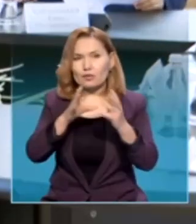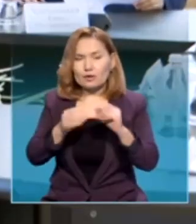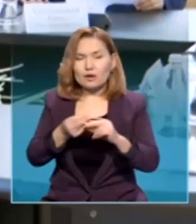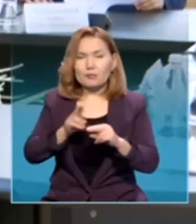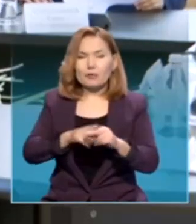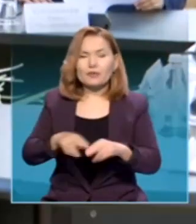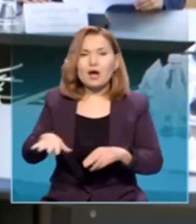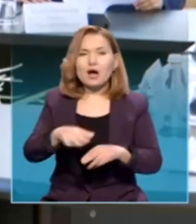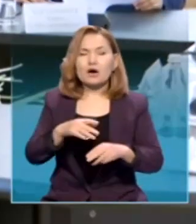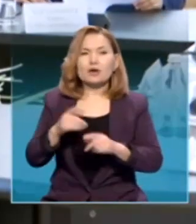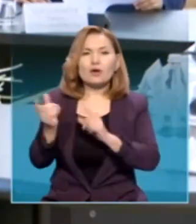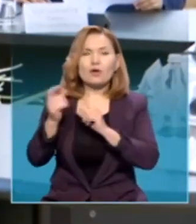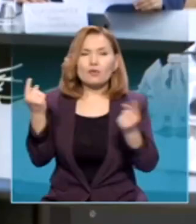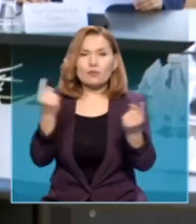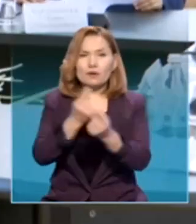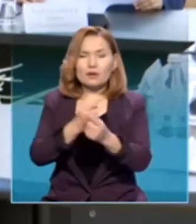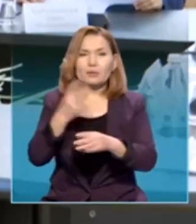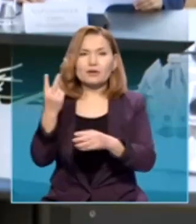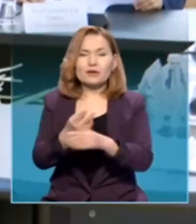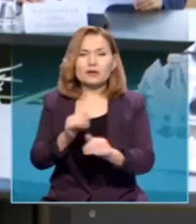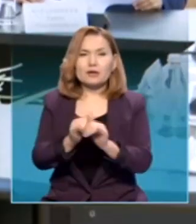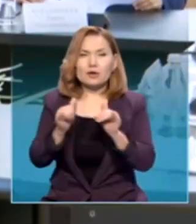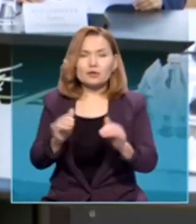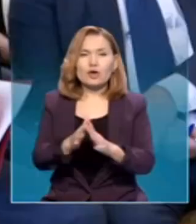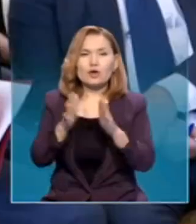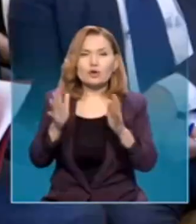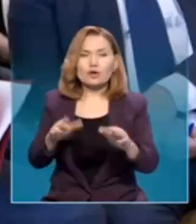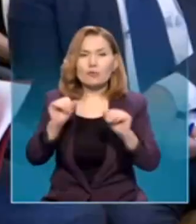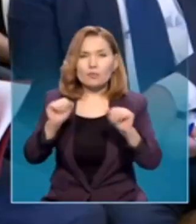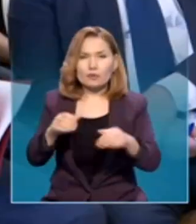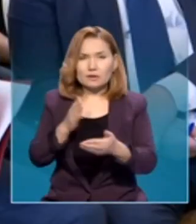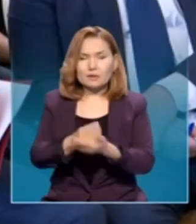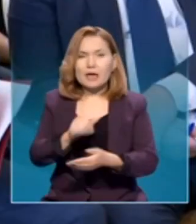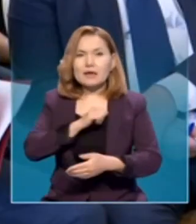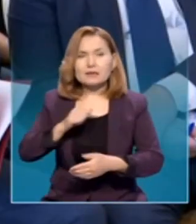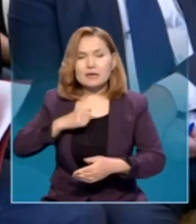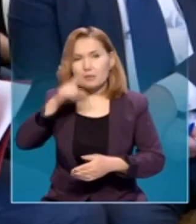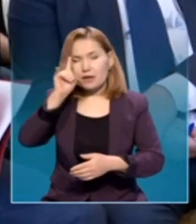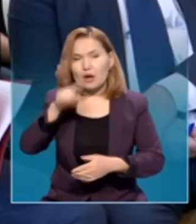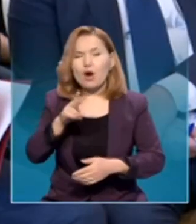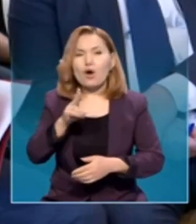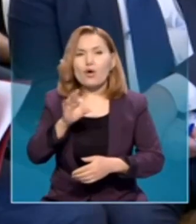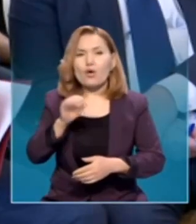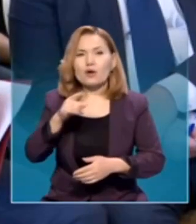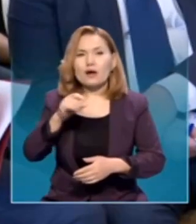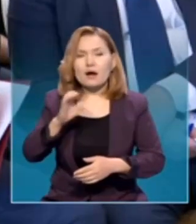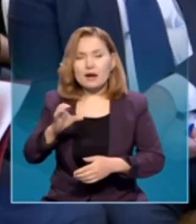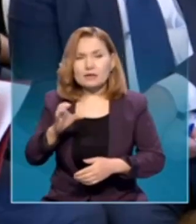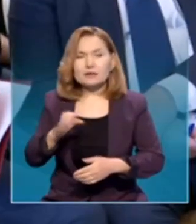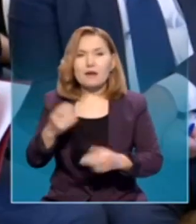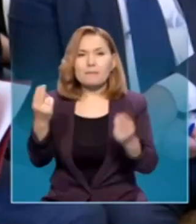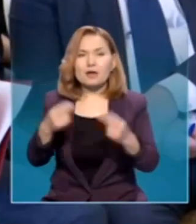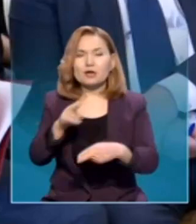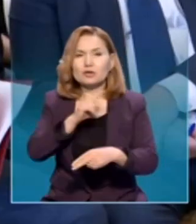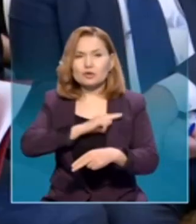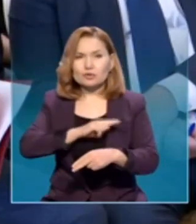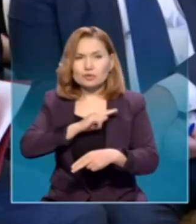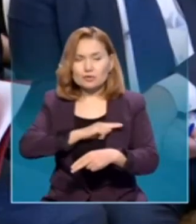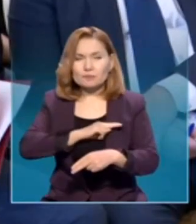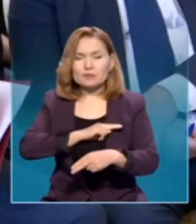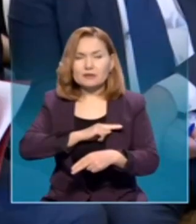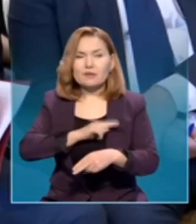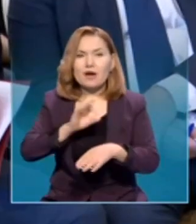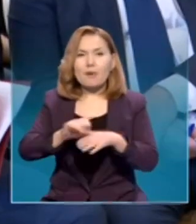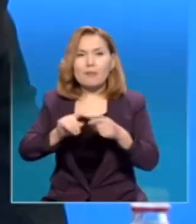және өңірдің көлік қуатын бірнеше есе артыруға мүмкіндік береді. Өздеріңіз білетіндей, Қорғас бекетінің жұмысы пандемия басталғаннан